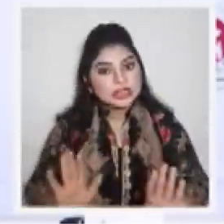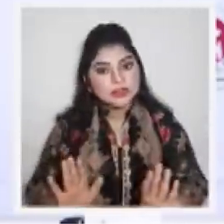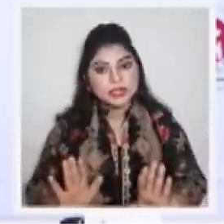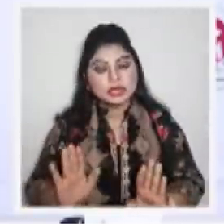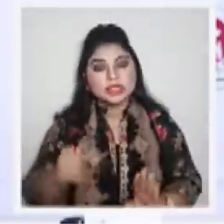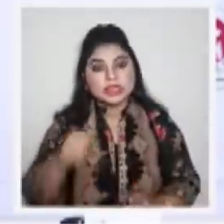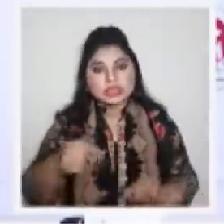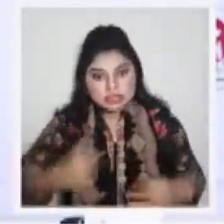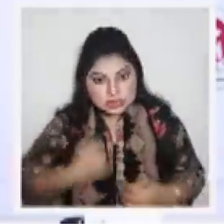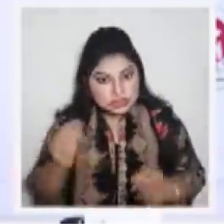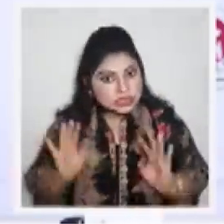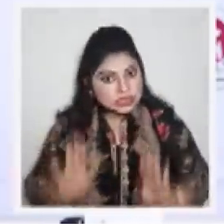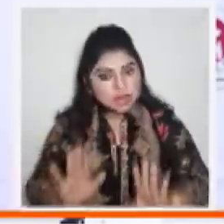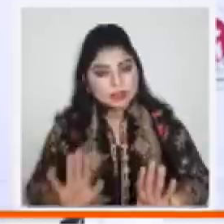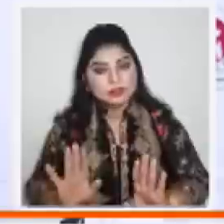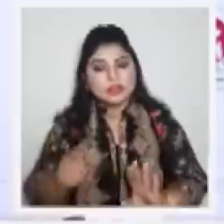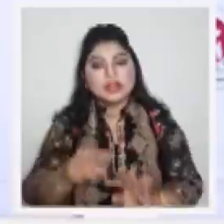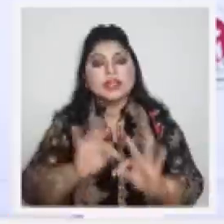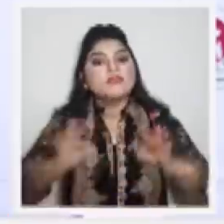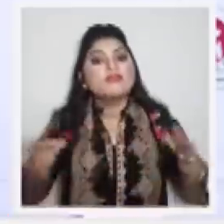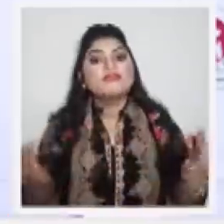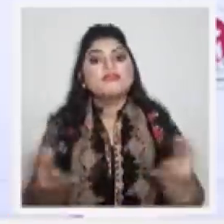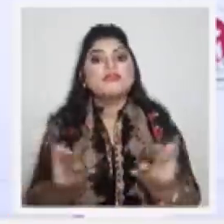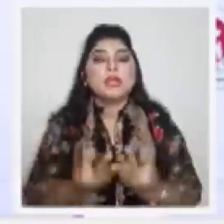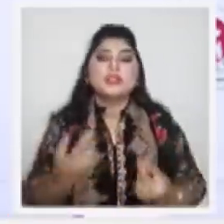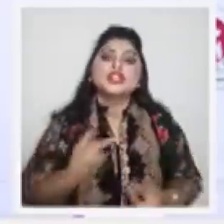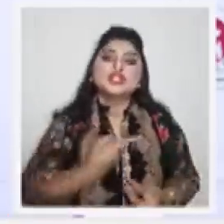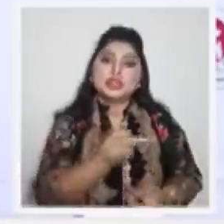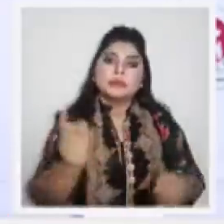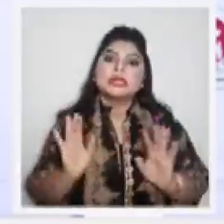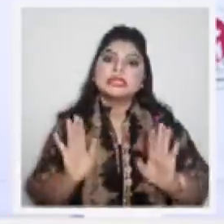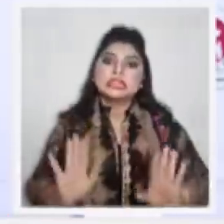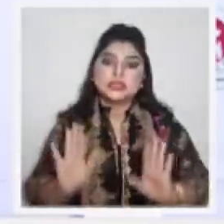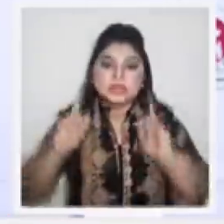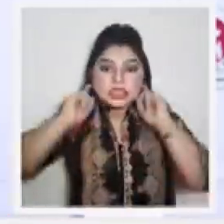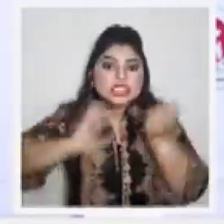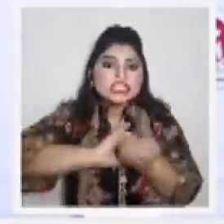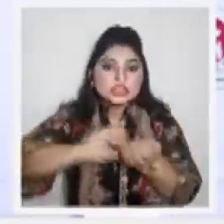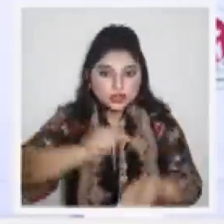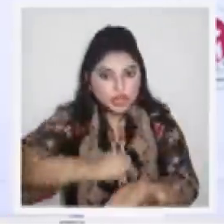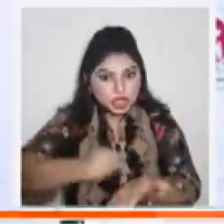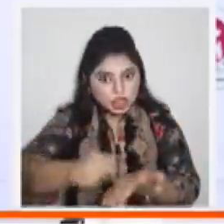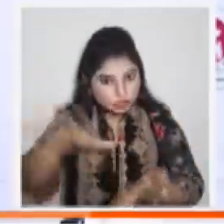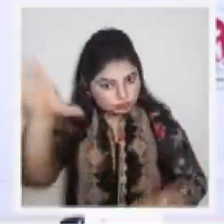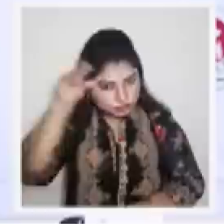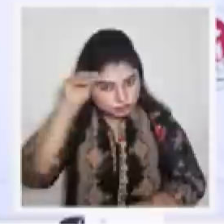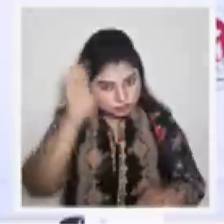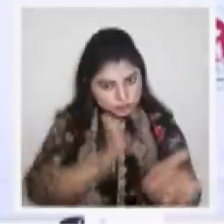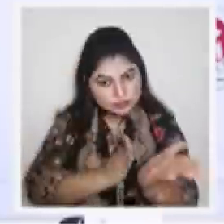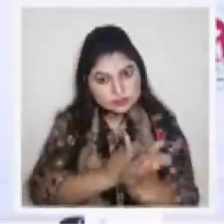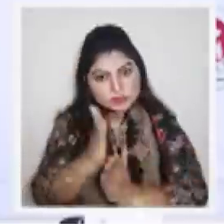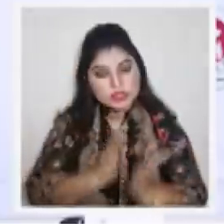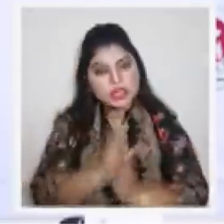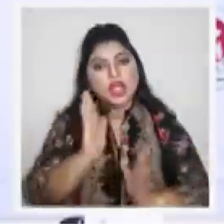তাদের জন্য ঝুঁকি অনেক বেড়ে যায়। কাজে আপনারা, আপনার সুরক্ষা আপনার হাতে, কাজে আপনি নিজে সুরক্ষিত থাকবেন, আপনার